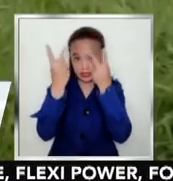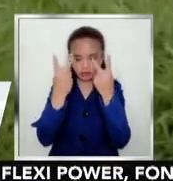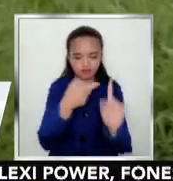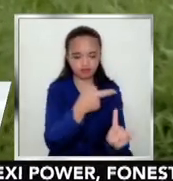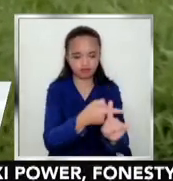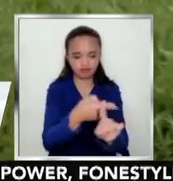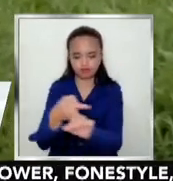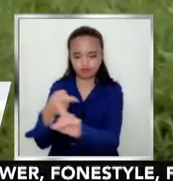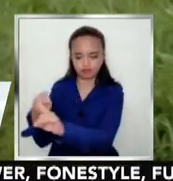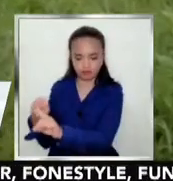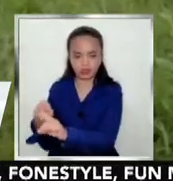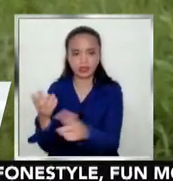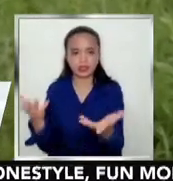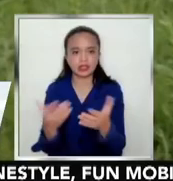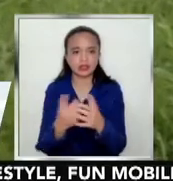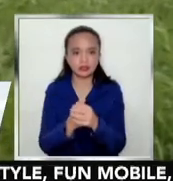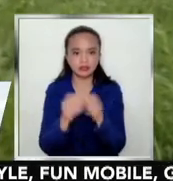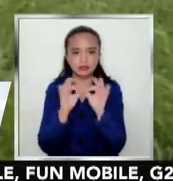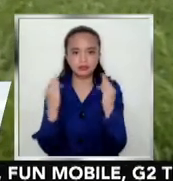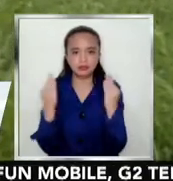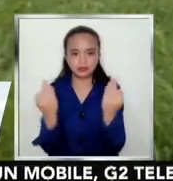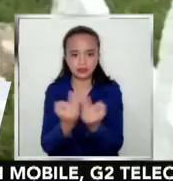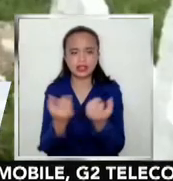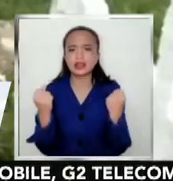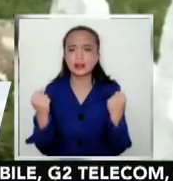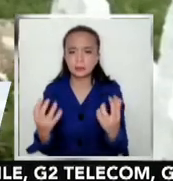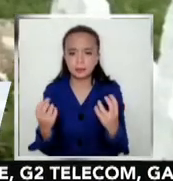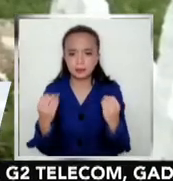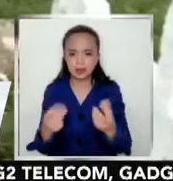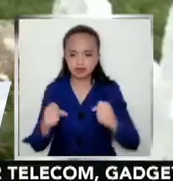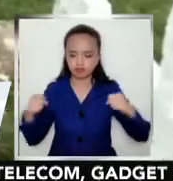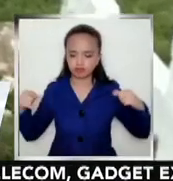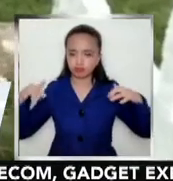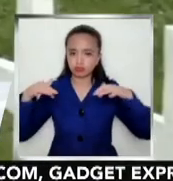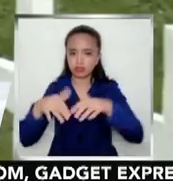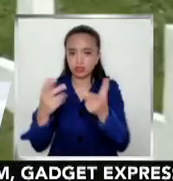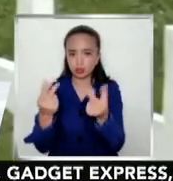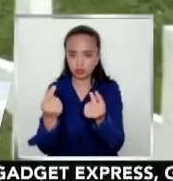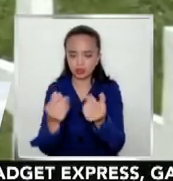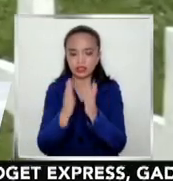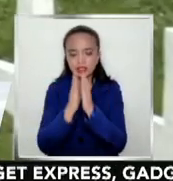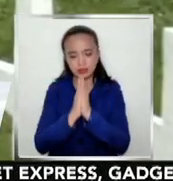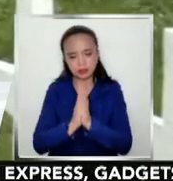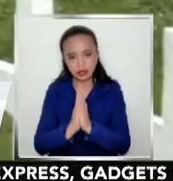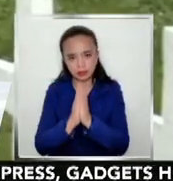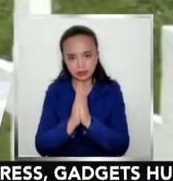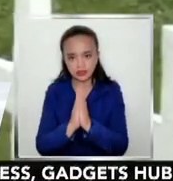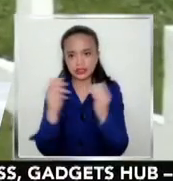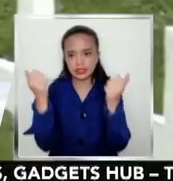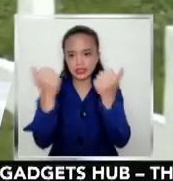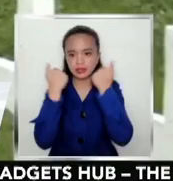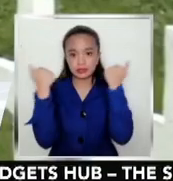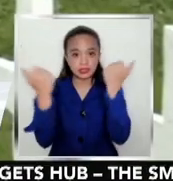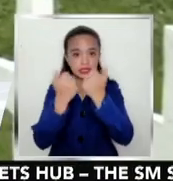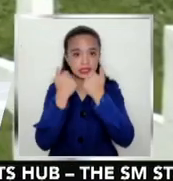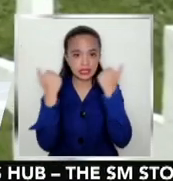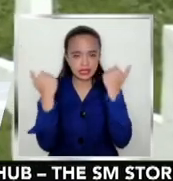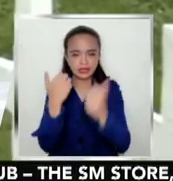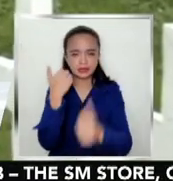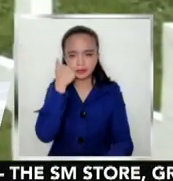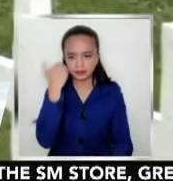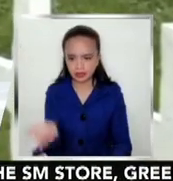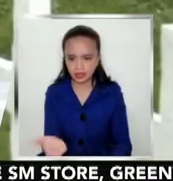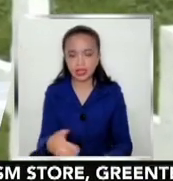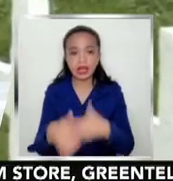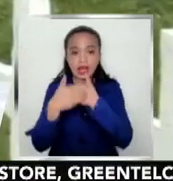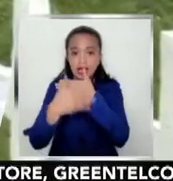mga mahal sa buhay. Marami ang dumayo para mag-alay ng dasal sa anibersaryo ng kanilang pagkamatay. Matapos ang